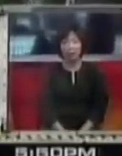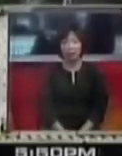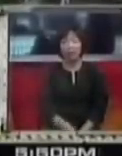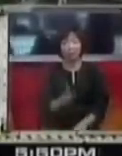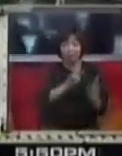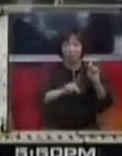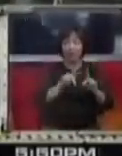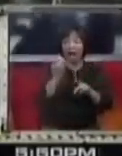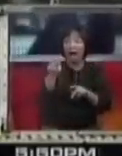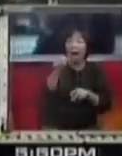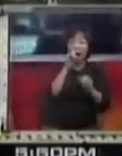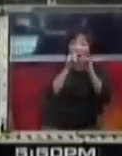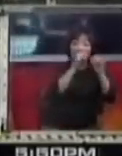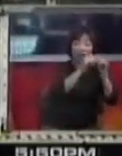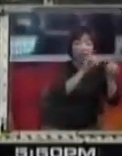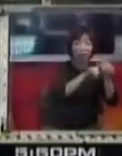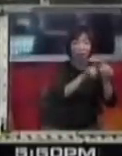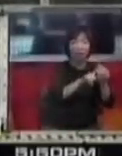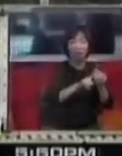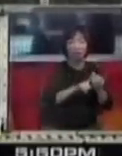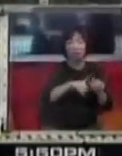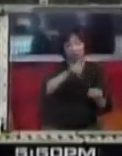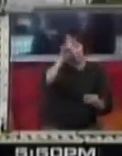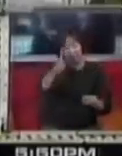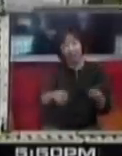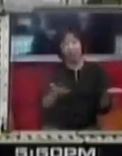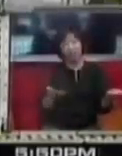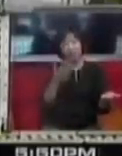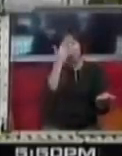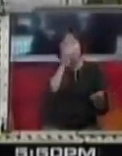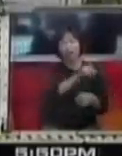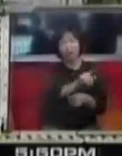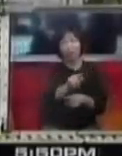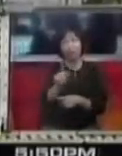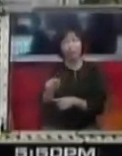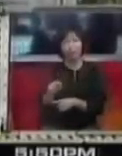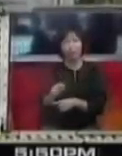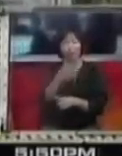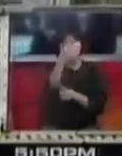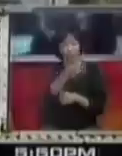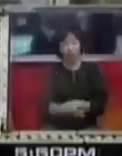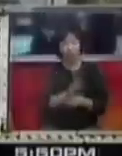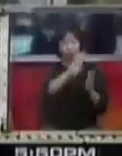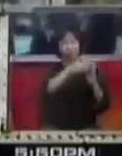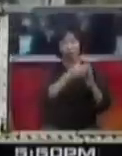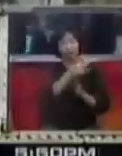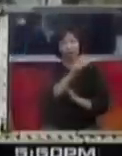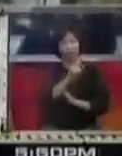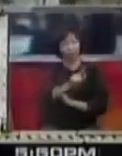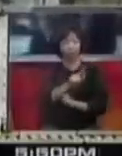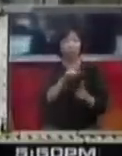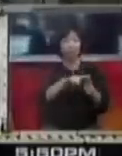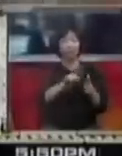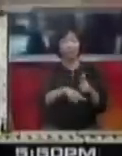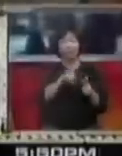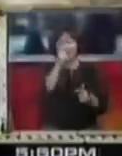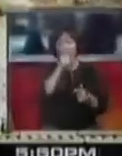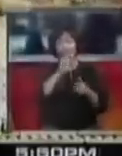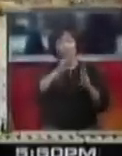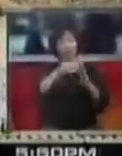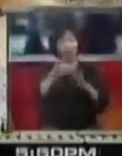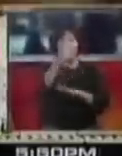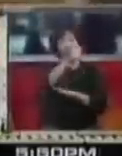Nakakainis yun kasi parang nababastos yung mga barangay official. Pero mo sa harap ng barangay hall, nung kayo